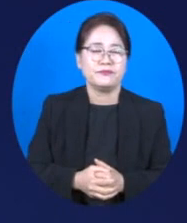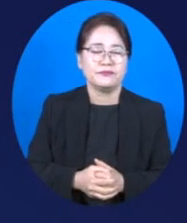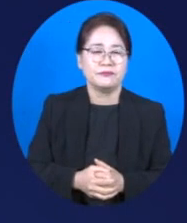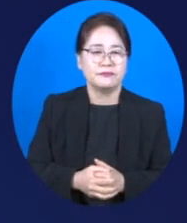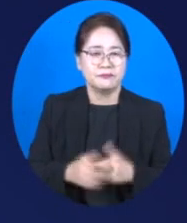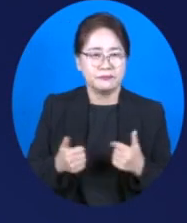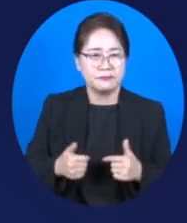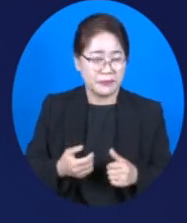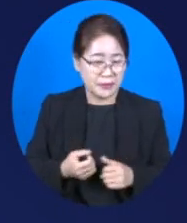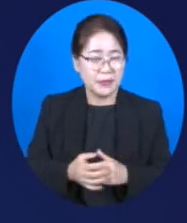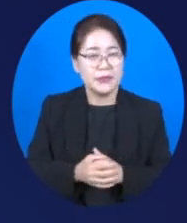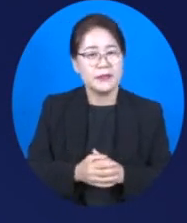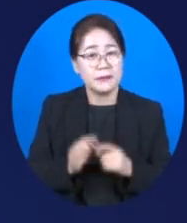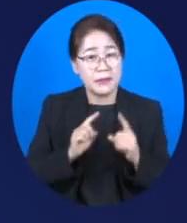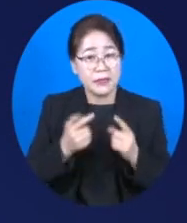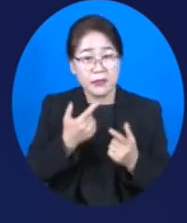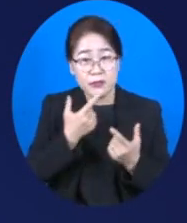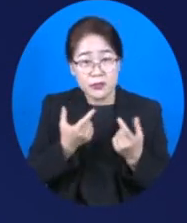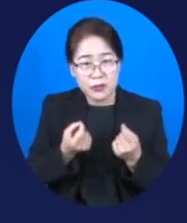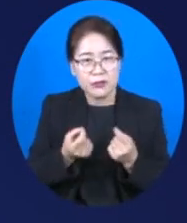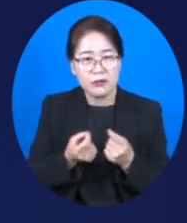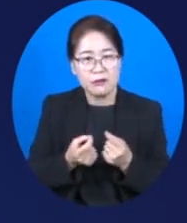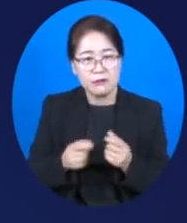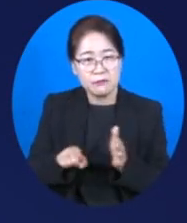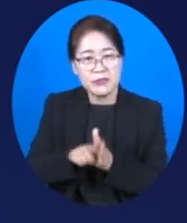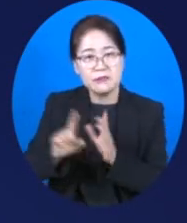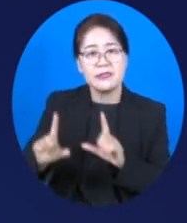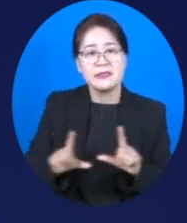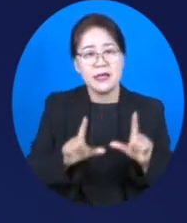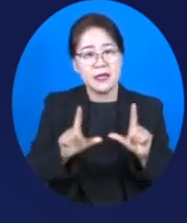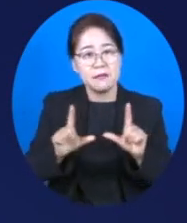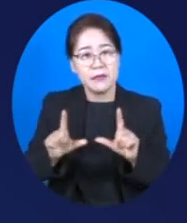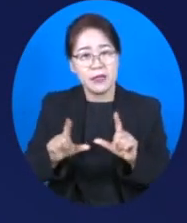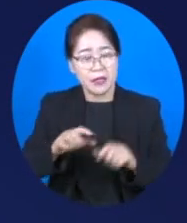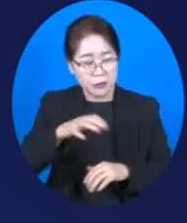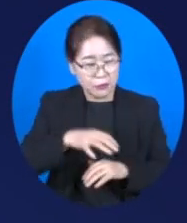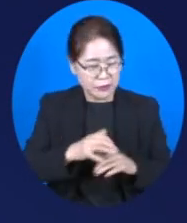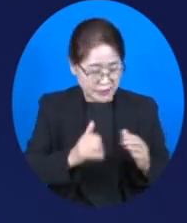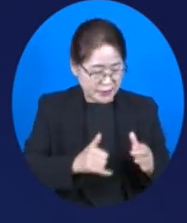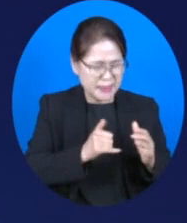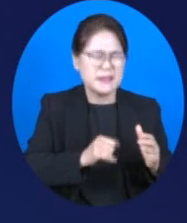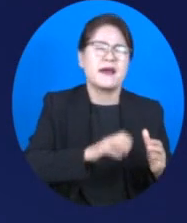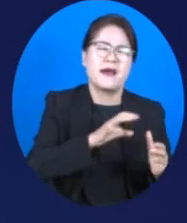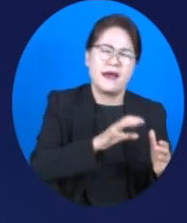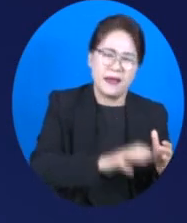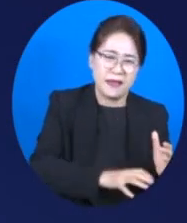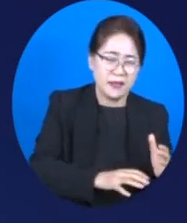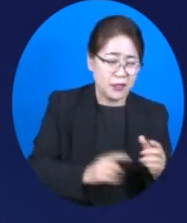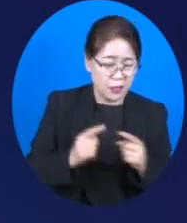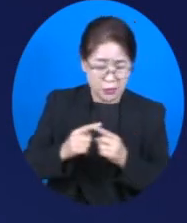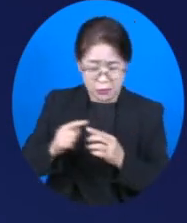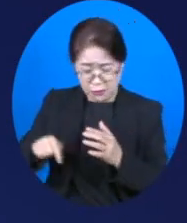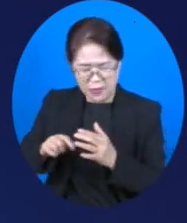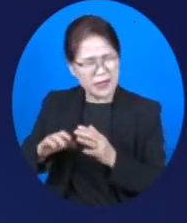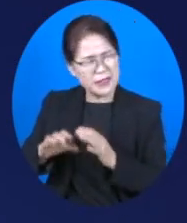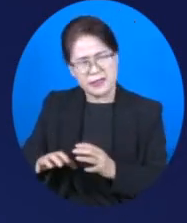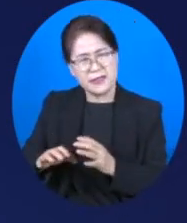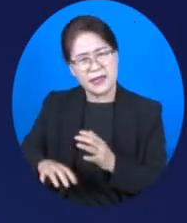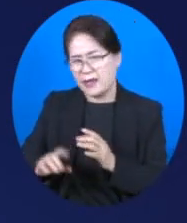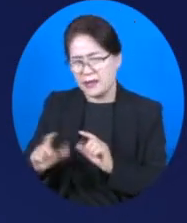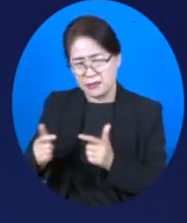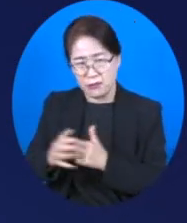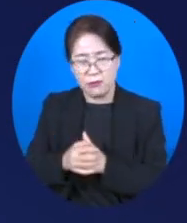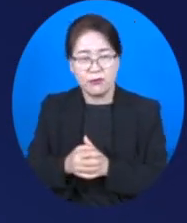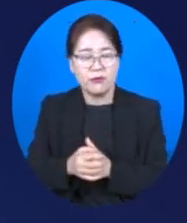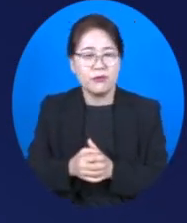늘 말씀드렸듯이 우리의 신앙생활의 무대는 세상입니다. 교회가 아닙니다, 여러분.